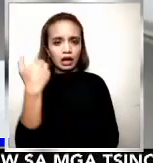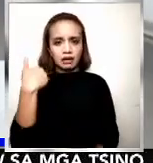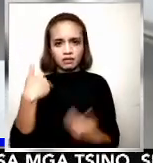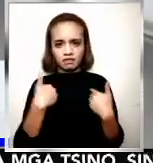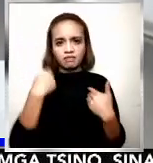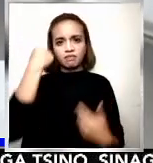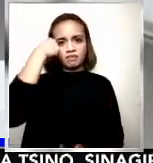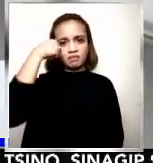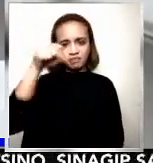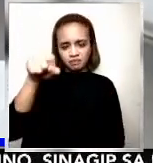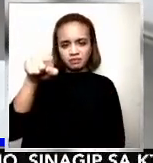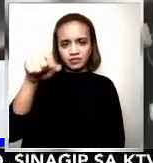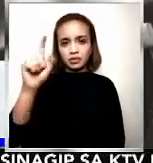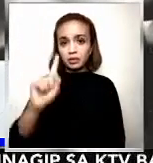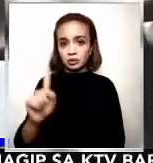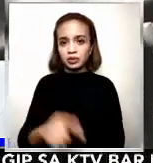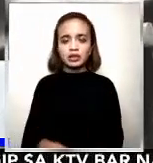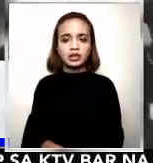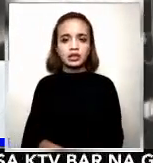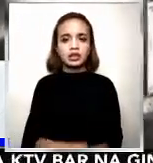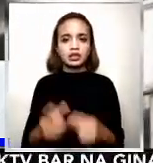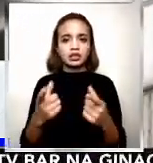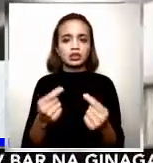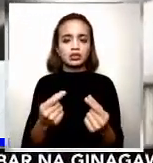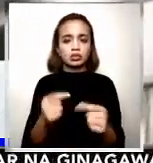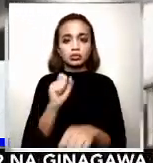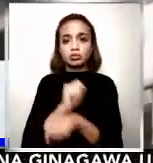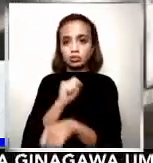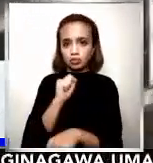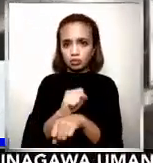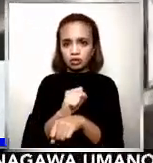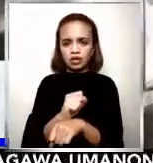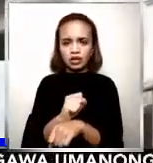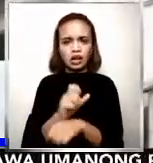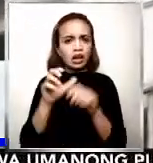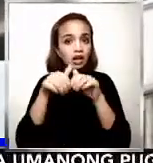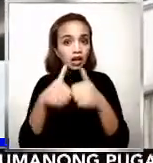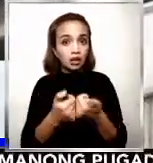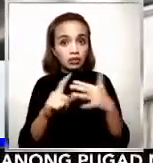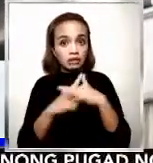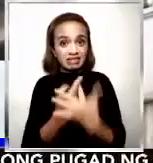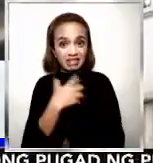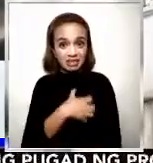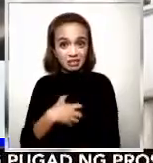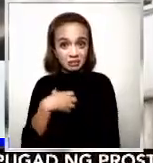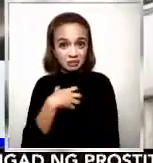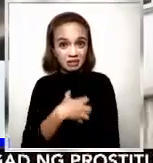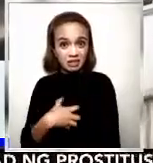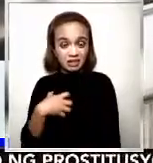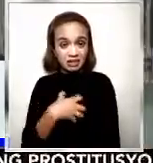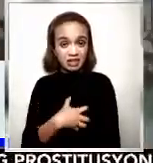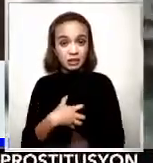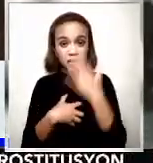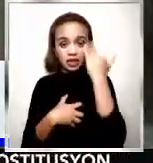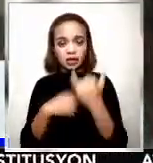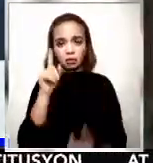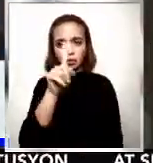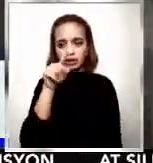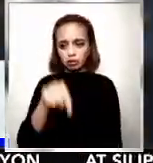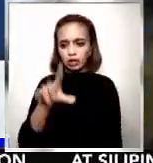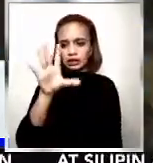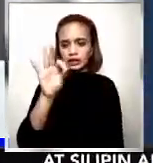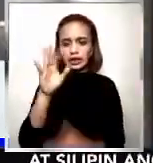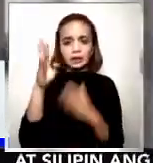ng kanilang tungkulin. Nag-ugat ang reklamo laban sa tatlo sa hinahabol na 1.9 billion pesos na